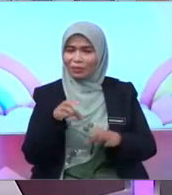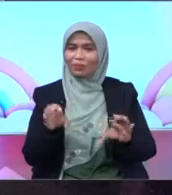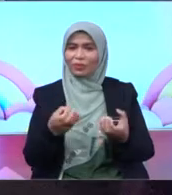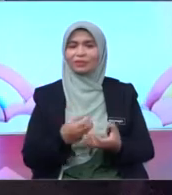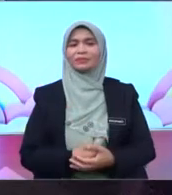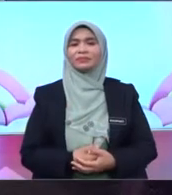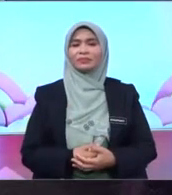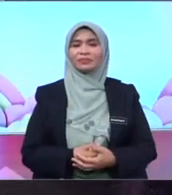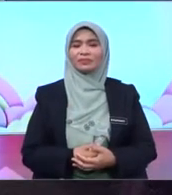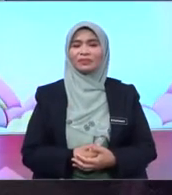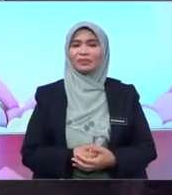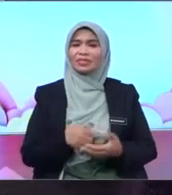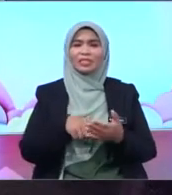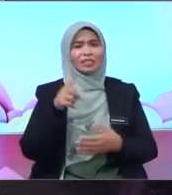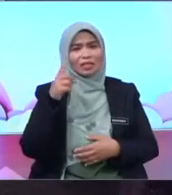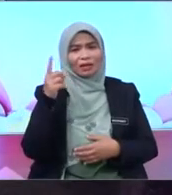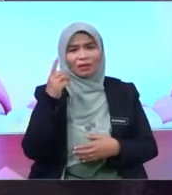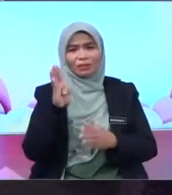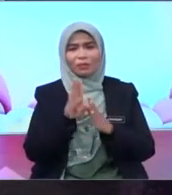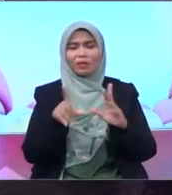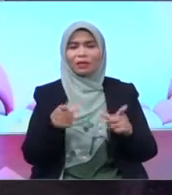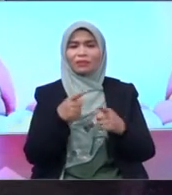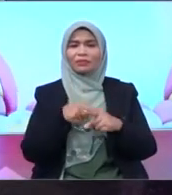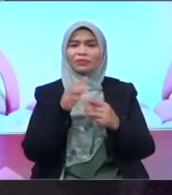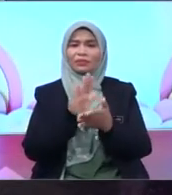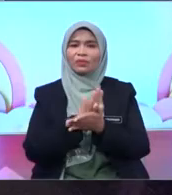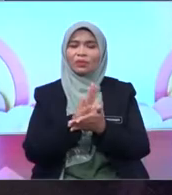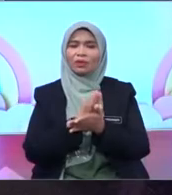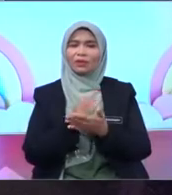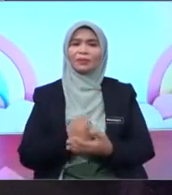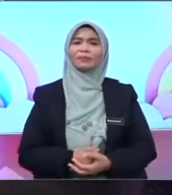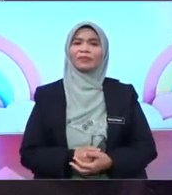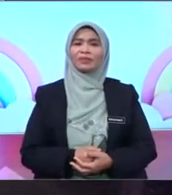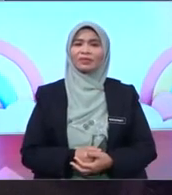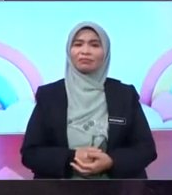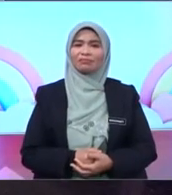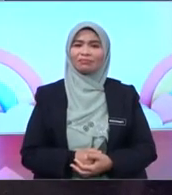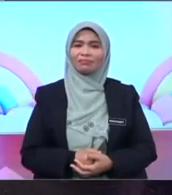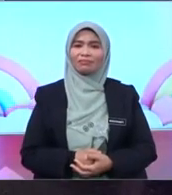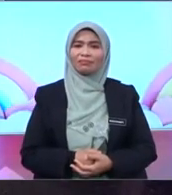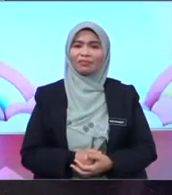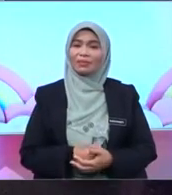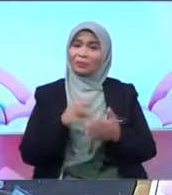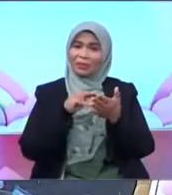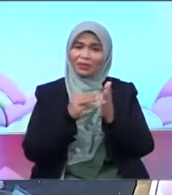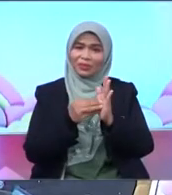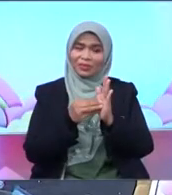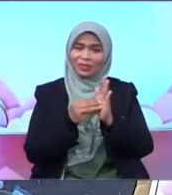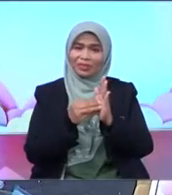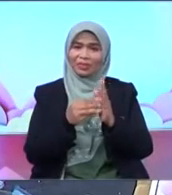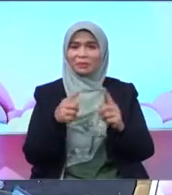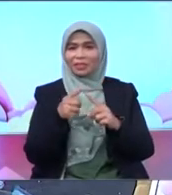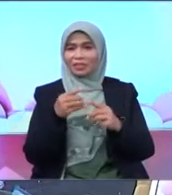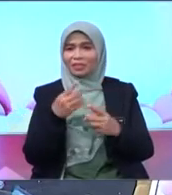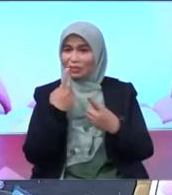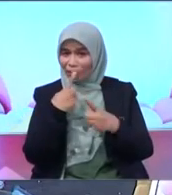situasi ini selalunya berlaku di sekolah otak Mira maksudnya ambil Mira jawab